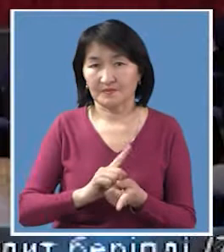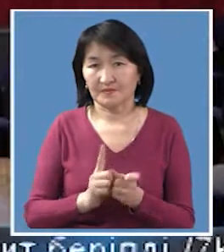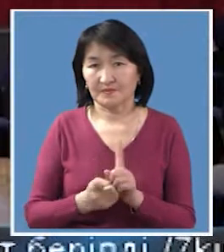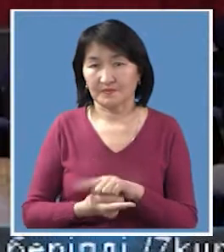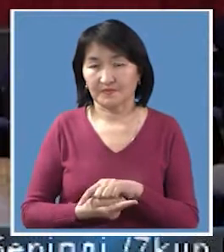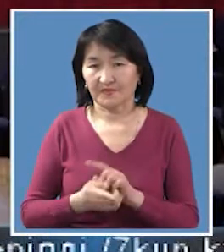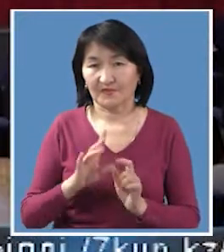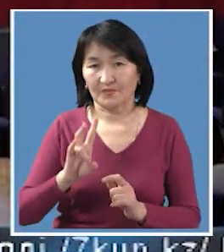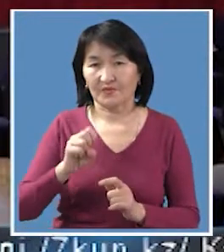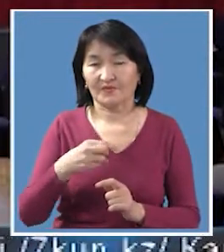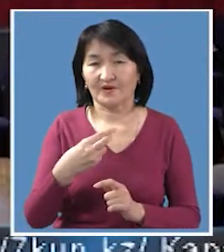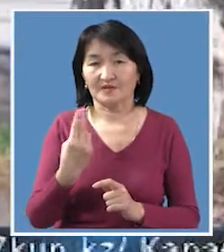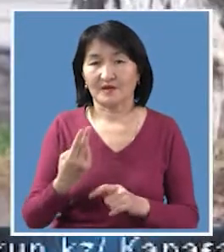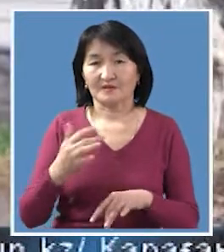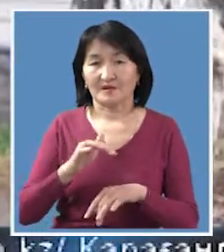болады.